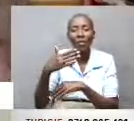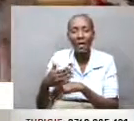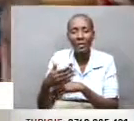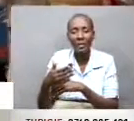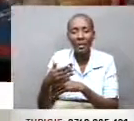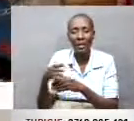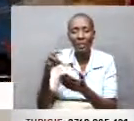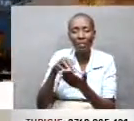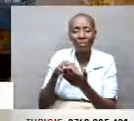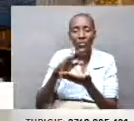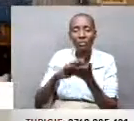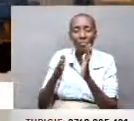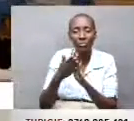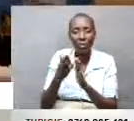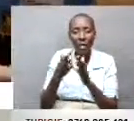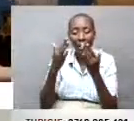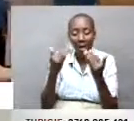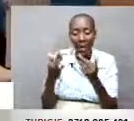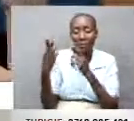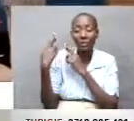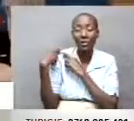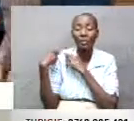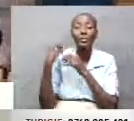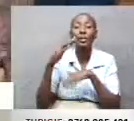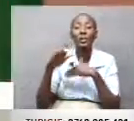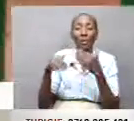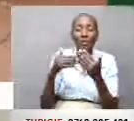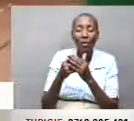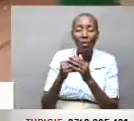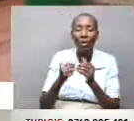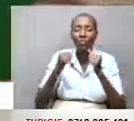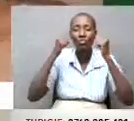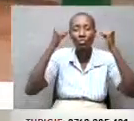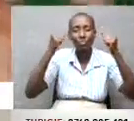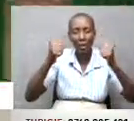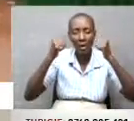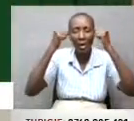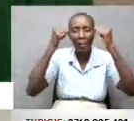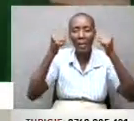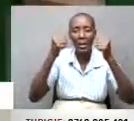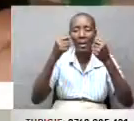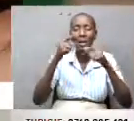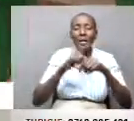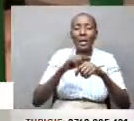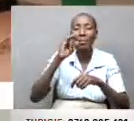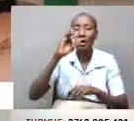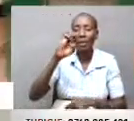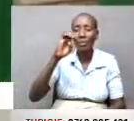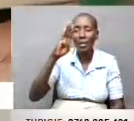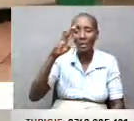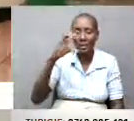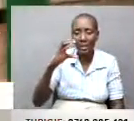wazi. Litakuwa ni jukumu la kila mgombeaji kufanya kampeni, huku tume huru ya mipaka na uchaguzi